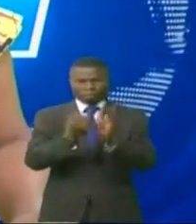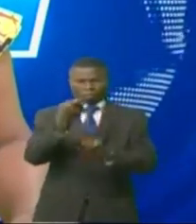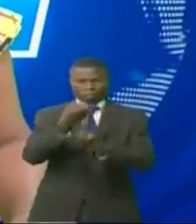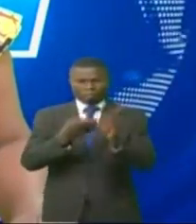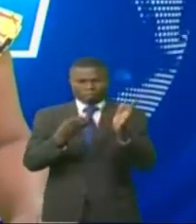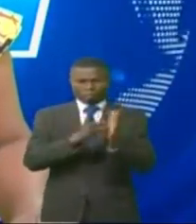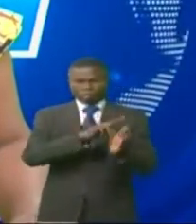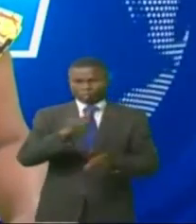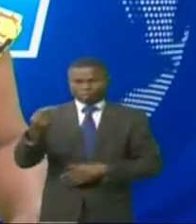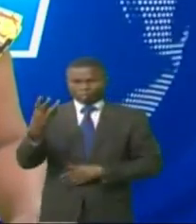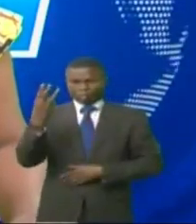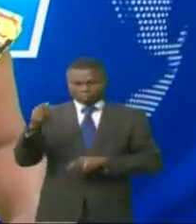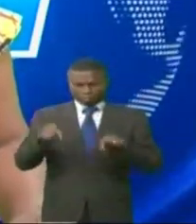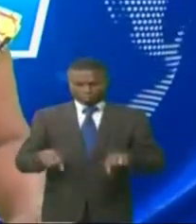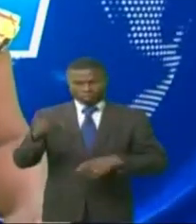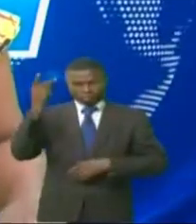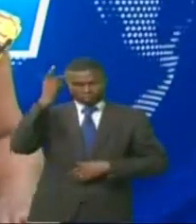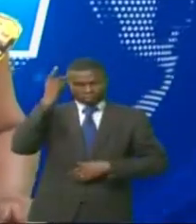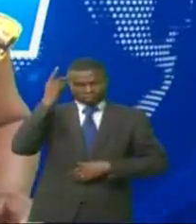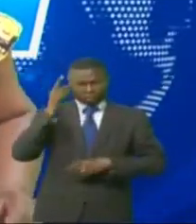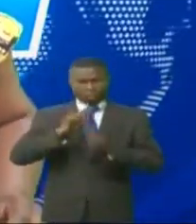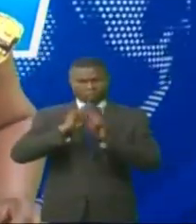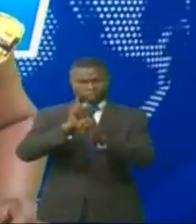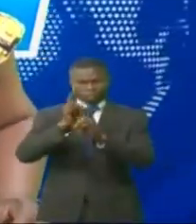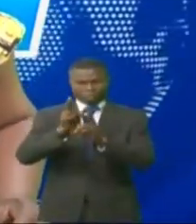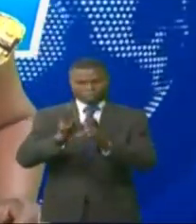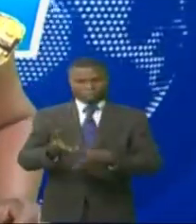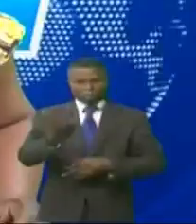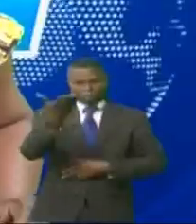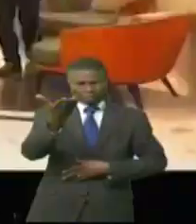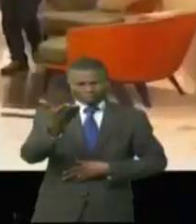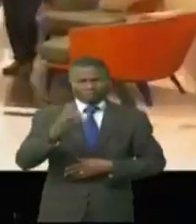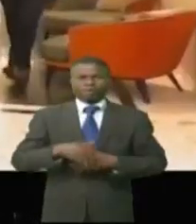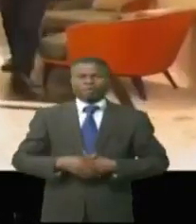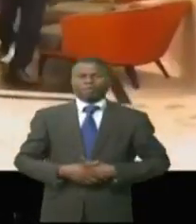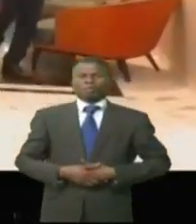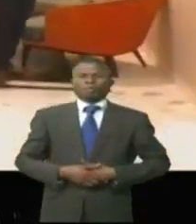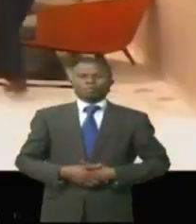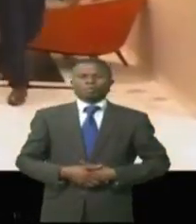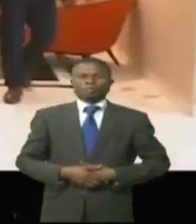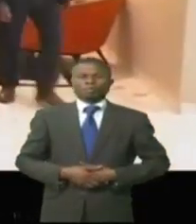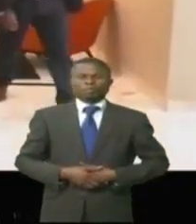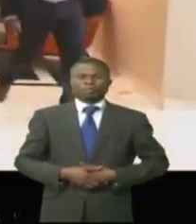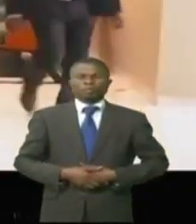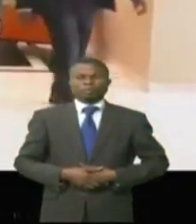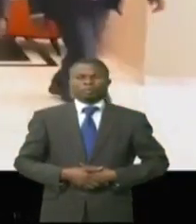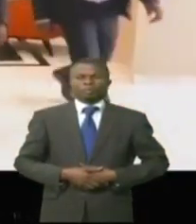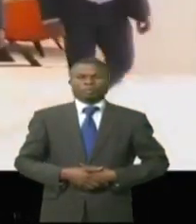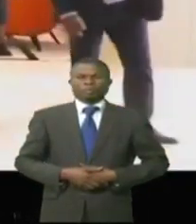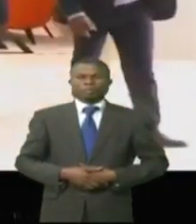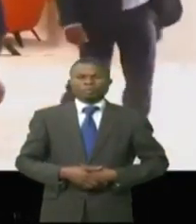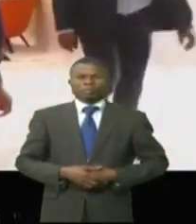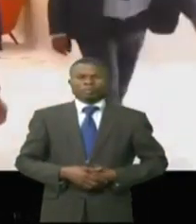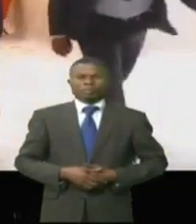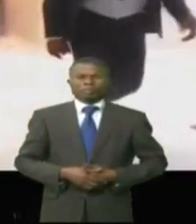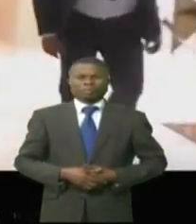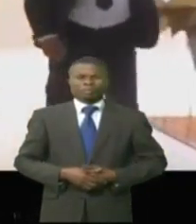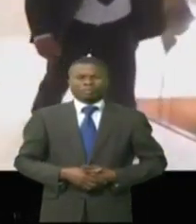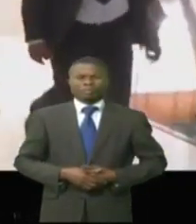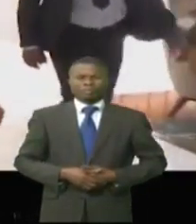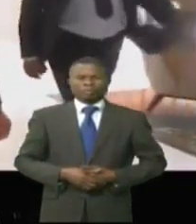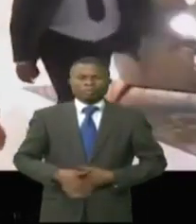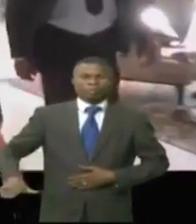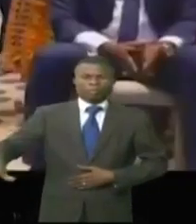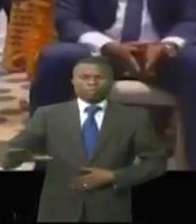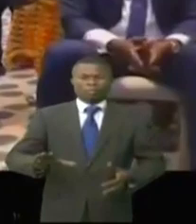2023, ici à Kinshasa. Un reportage signé Patti Tondon. Ces projets conjoints des partenariats des Nations Unies